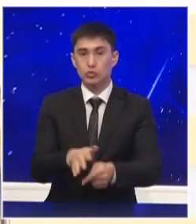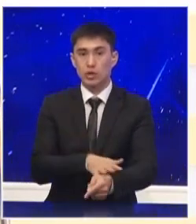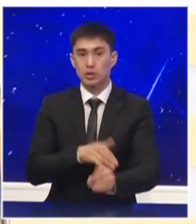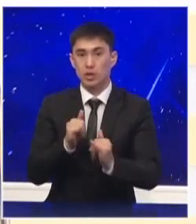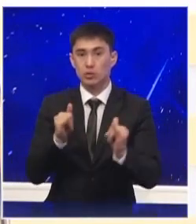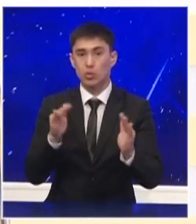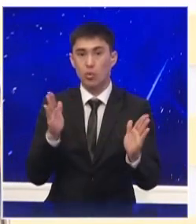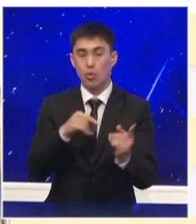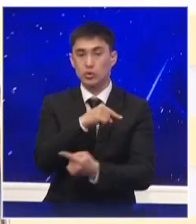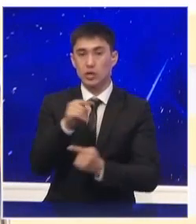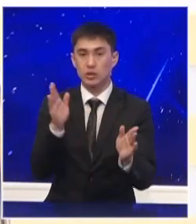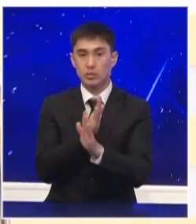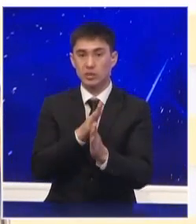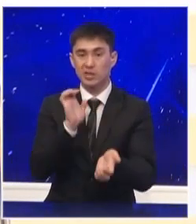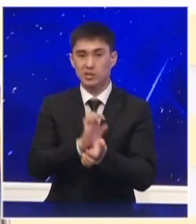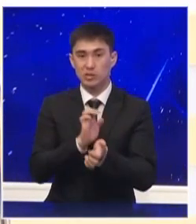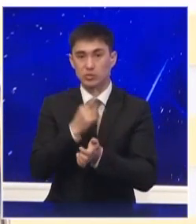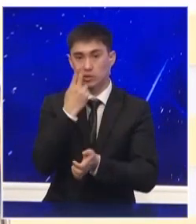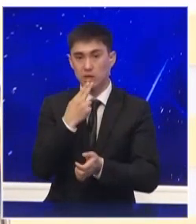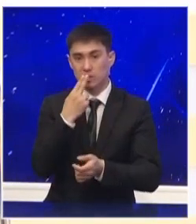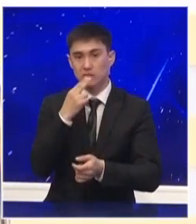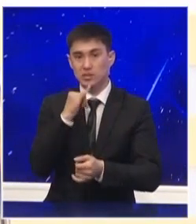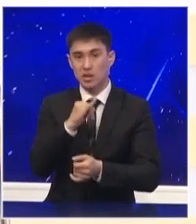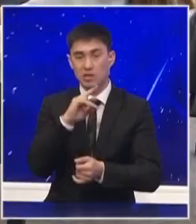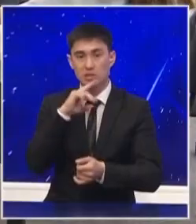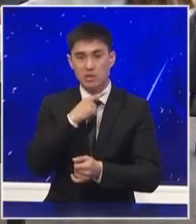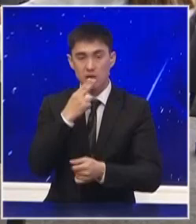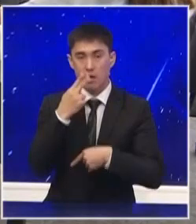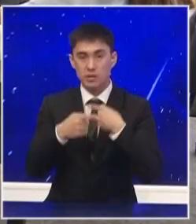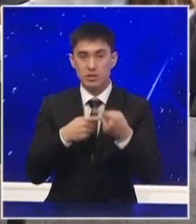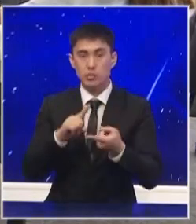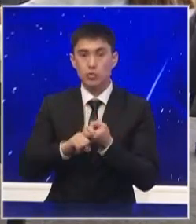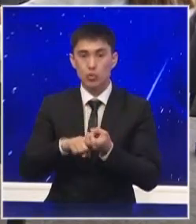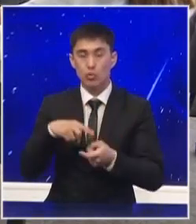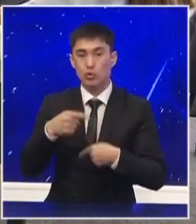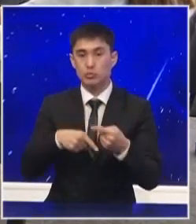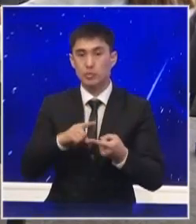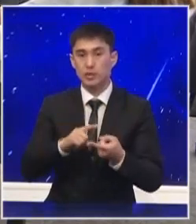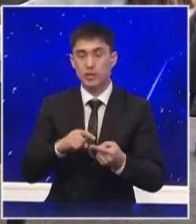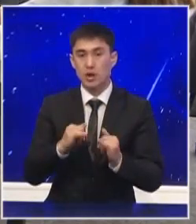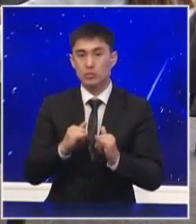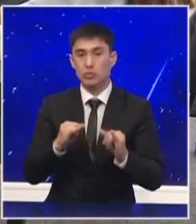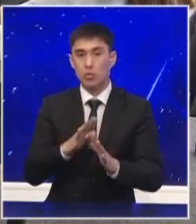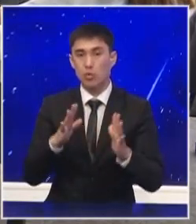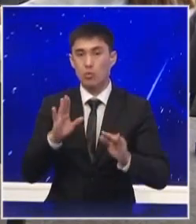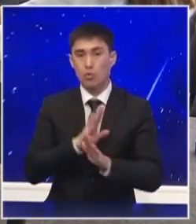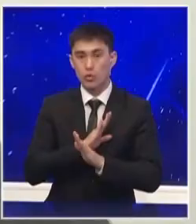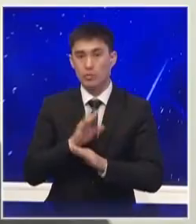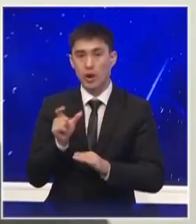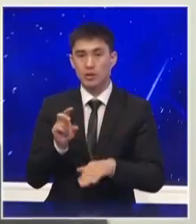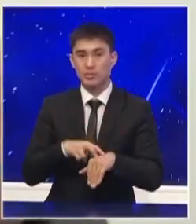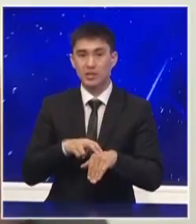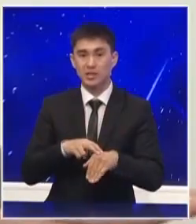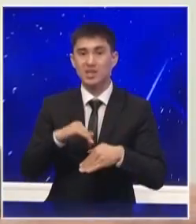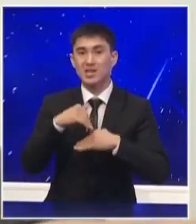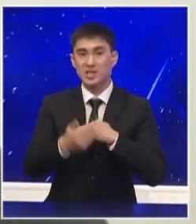қоршаған ортаның ластануы, зиянды әдеттер және тұқым қуалаушылықпен байланыстырады. Қатерлі ісіктен болатын жоғары өлім-жітім науқастың дәрігерге